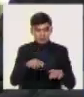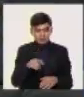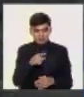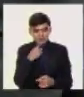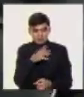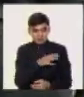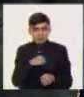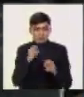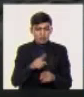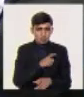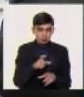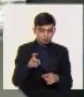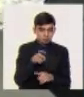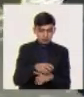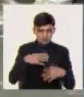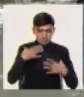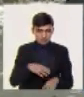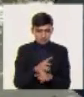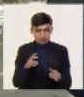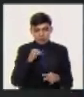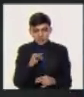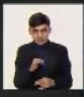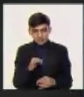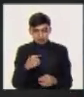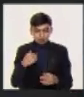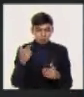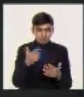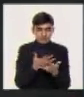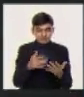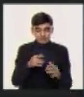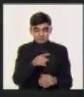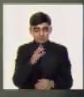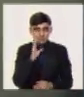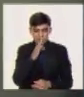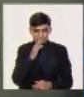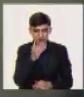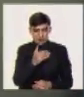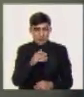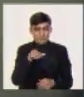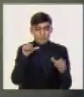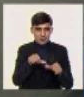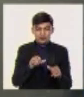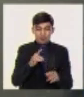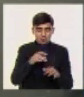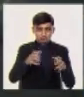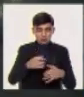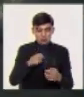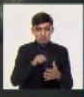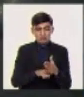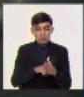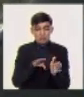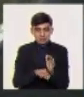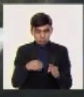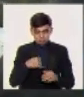что никто из специалистов на место не выезжал. Тем более угрожать лишением родительских прав без веских причин никто не мог.